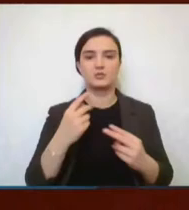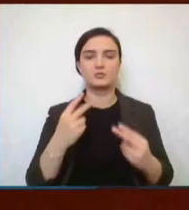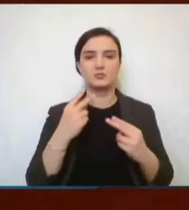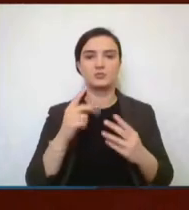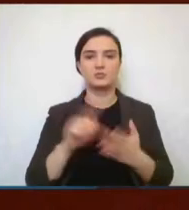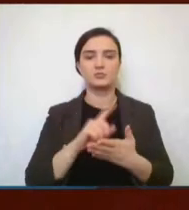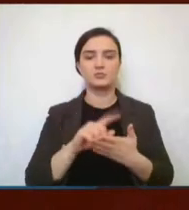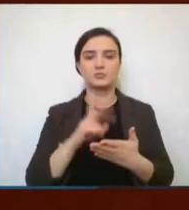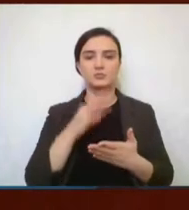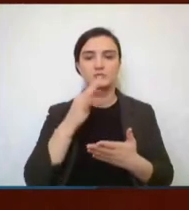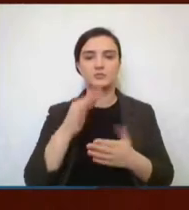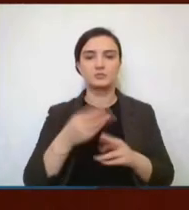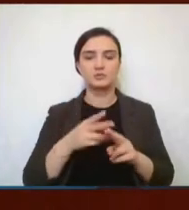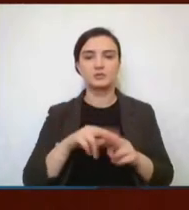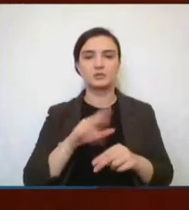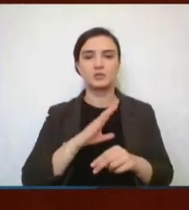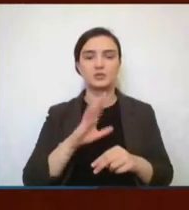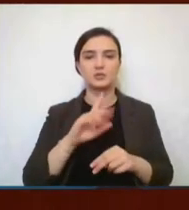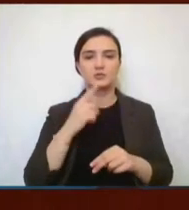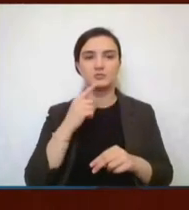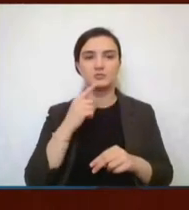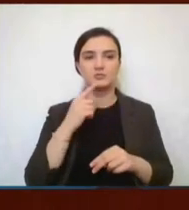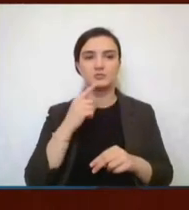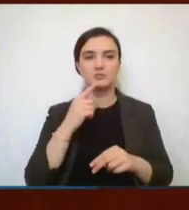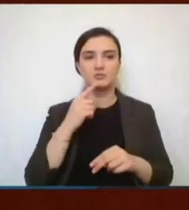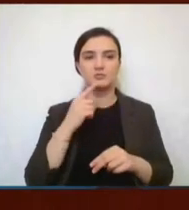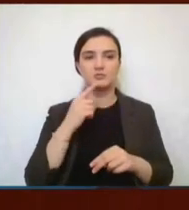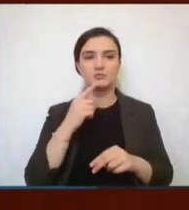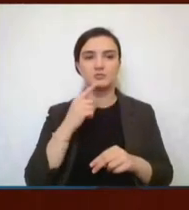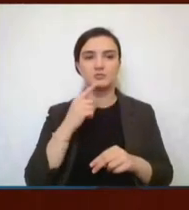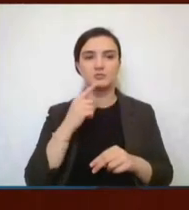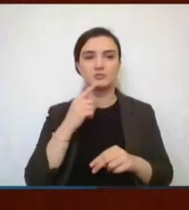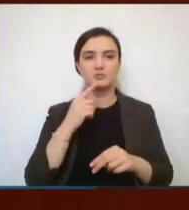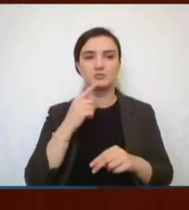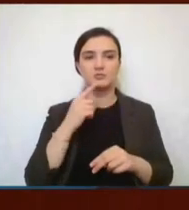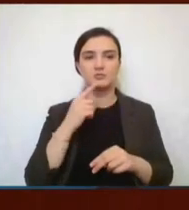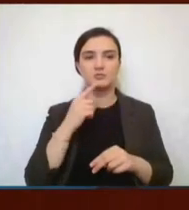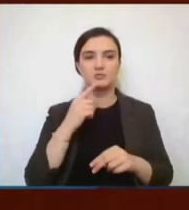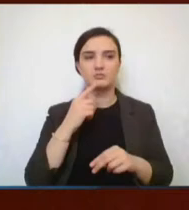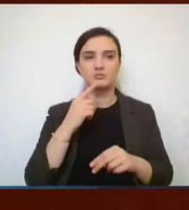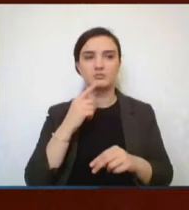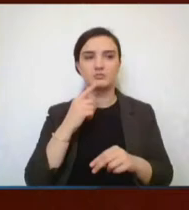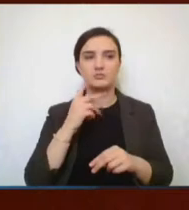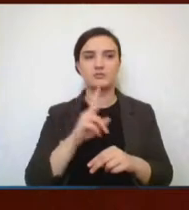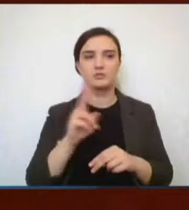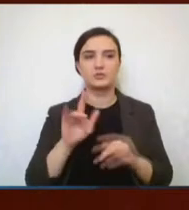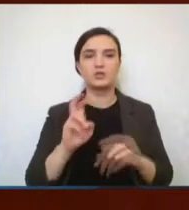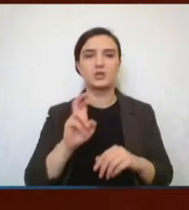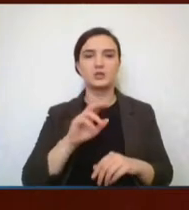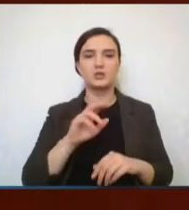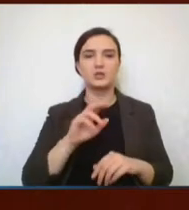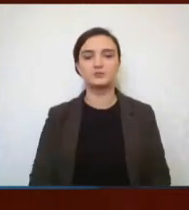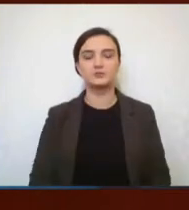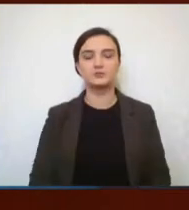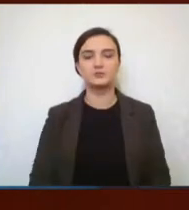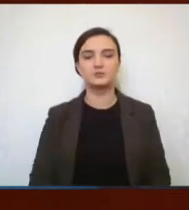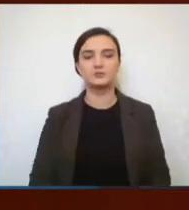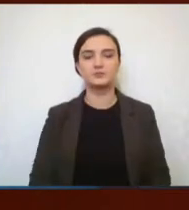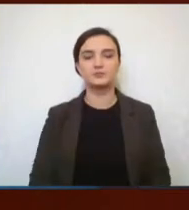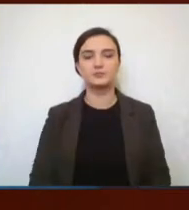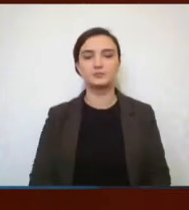ეს არისო ნათქვამ იმისათვის, რომ უსაქმობა წავახალისოთ, მაგრამ ძალიან მნიშვნელოვანია აი ამ პროცესში